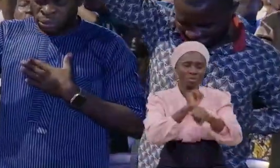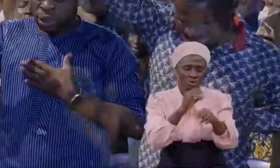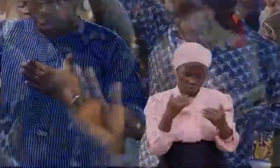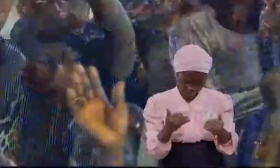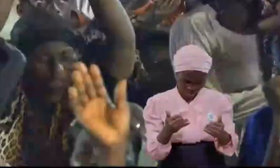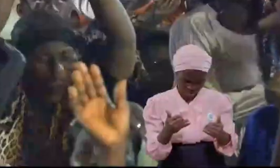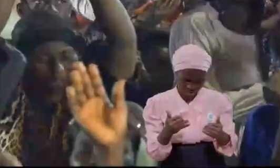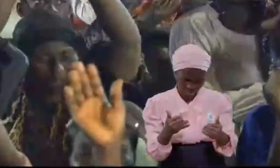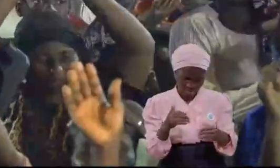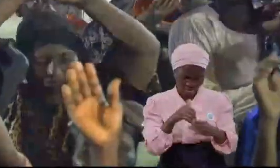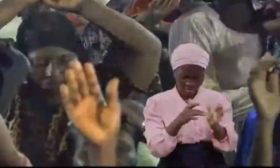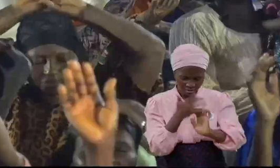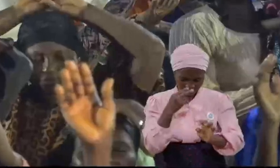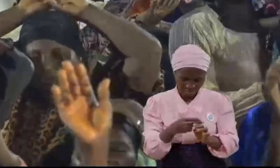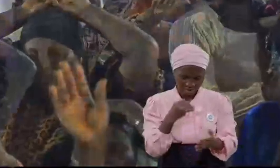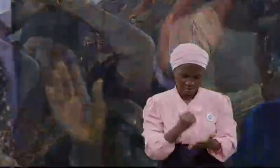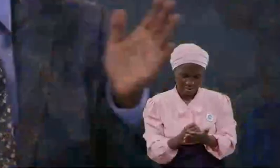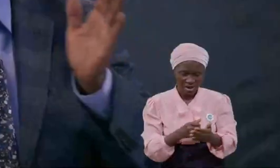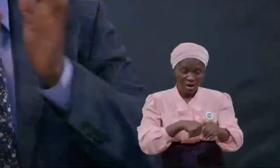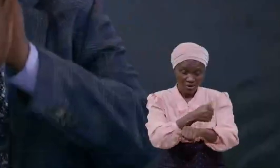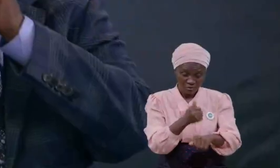Confirmation dans ta vie.